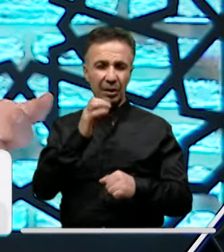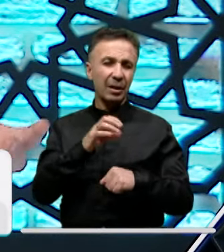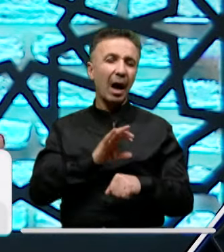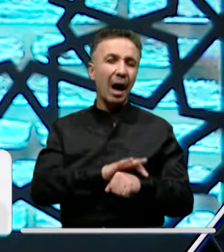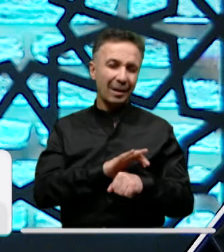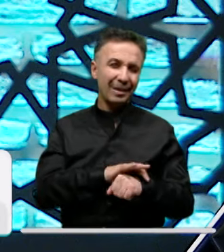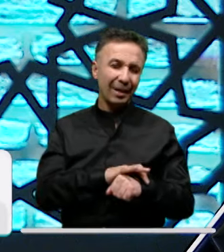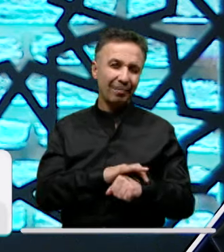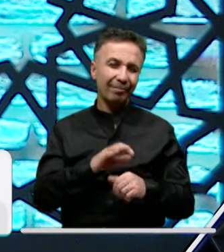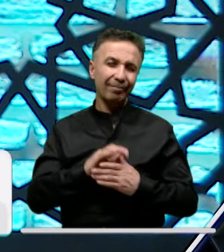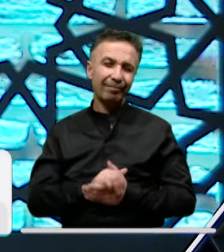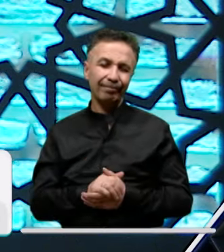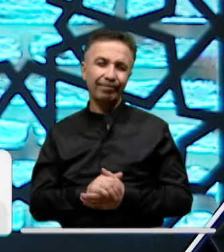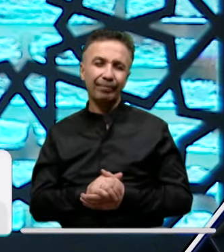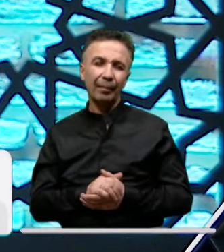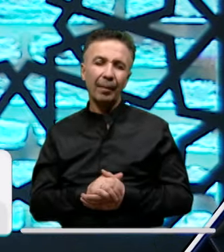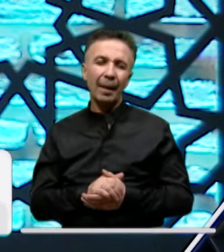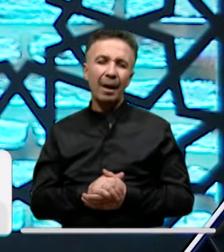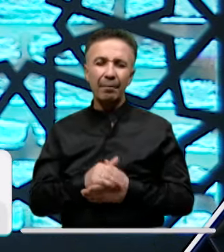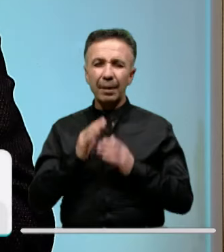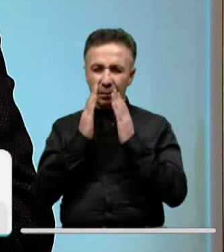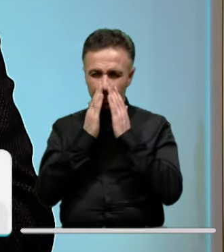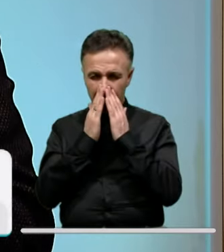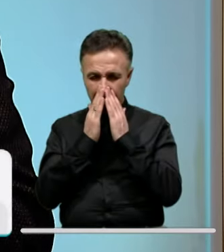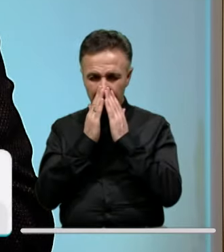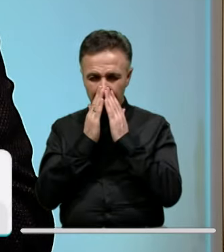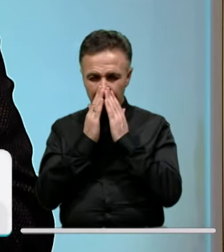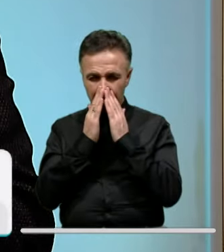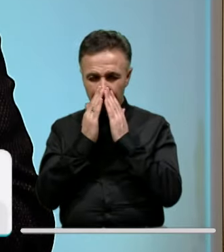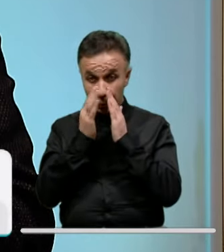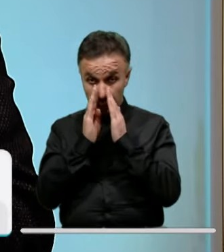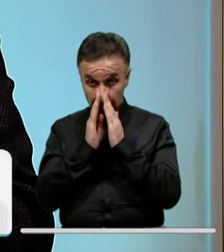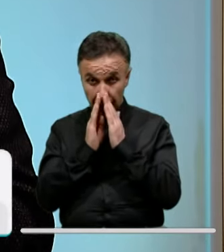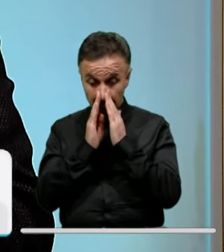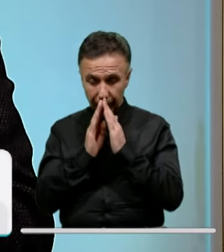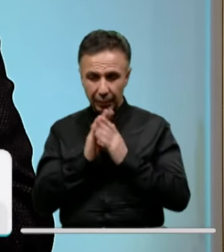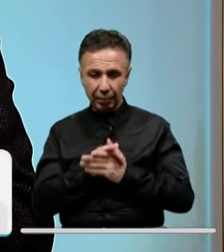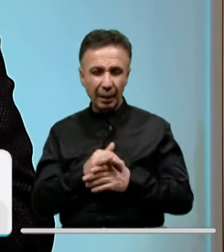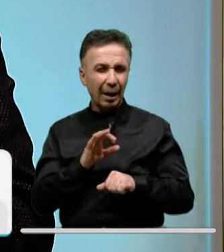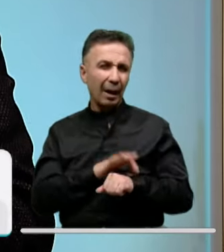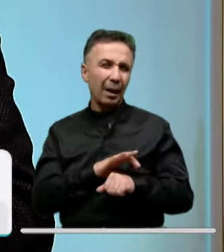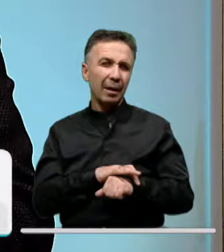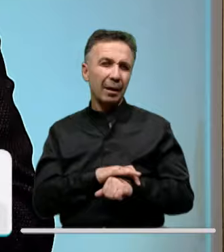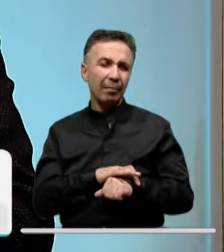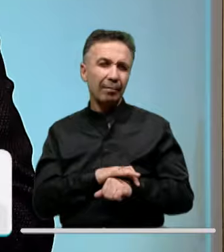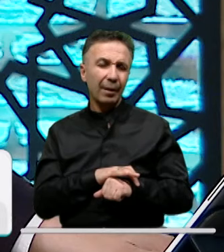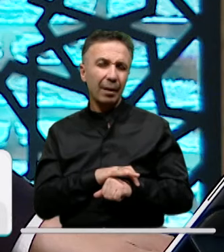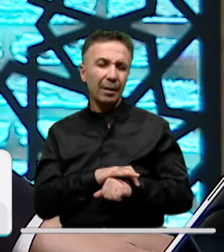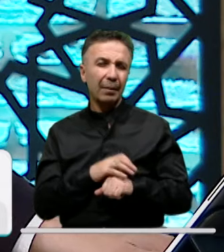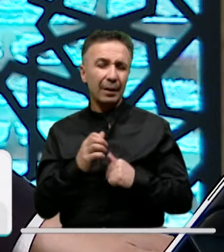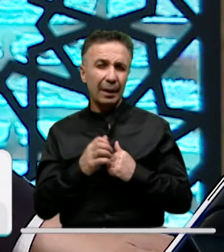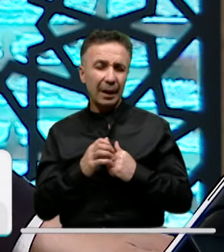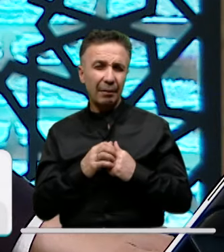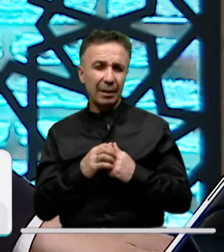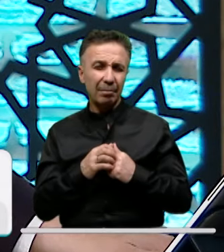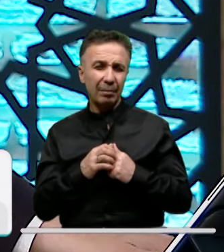hastalığı ifadesi kullanılır Anadolu'da. Bir gribal enfeksiyon falan yaşadı. Rahatsızlığına da tedavisini böyle